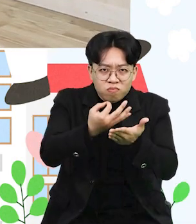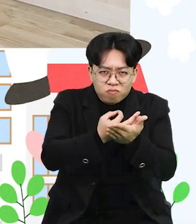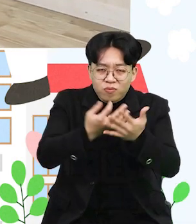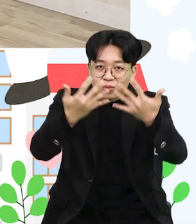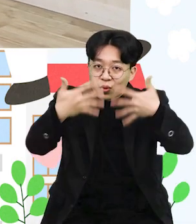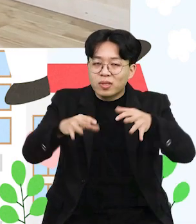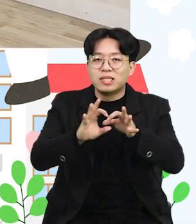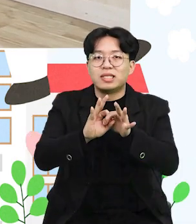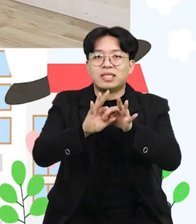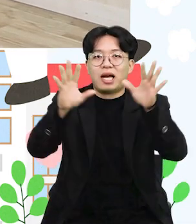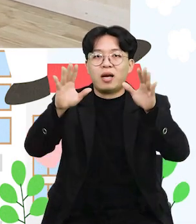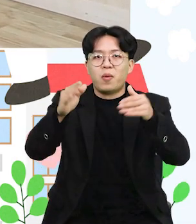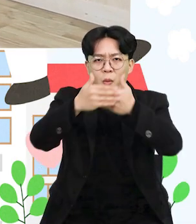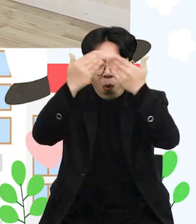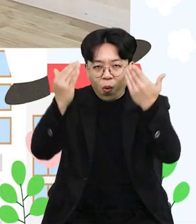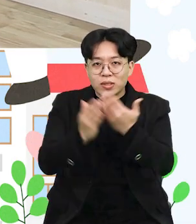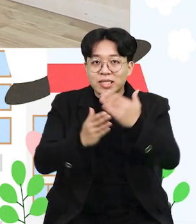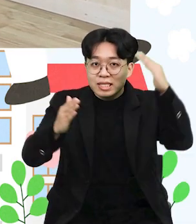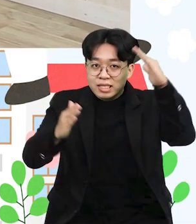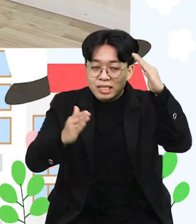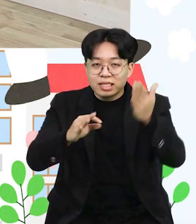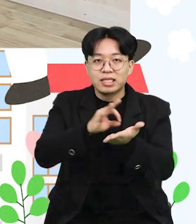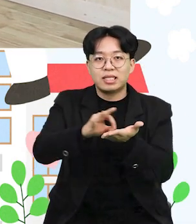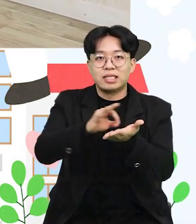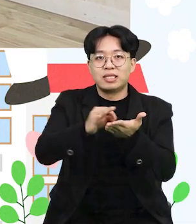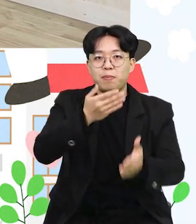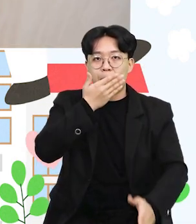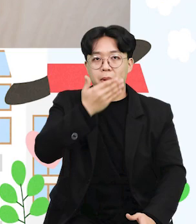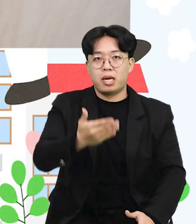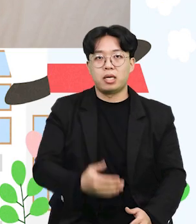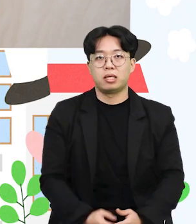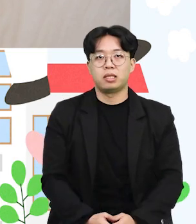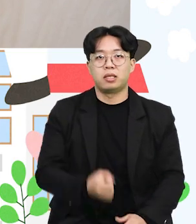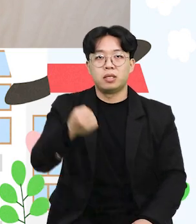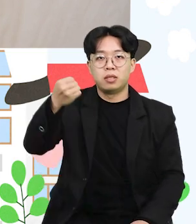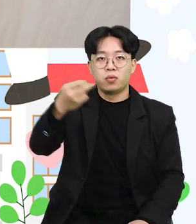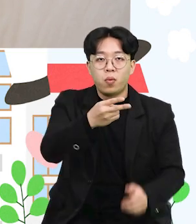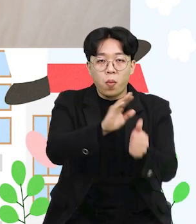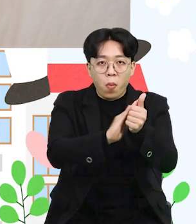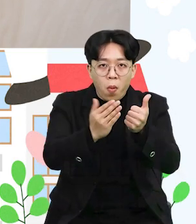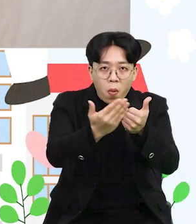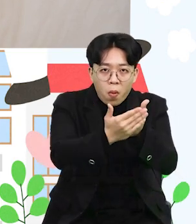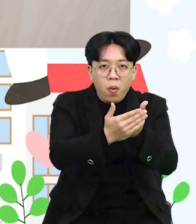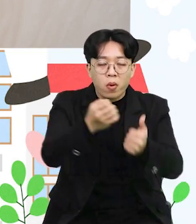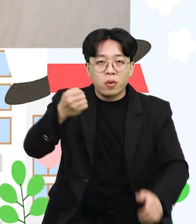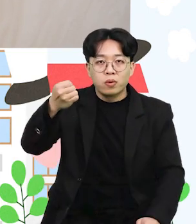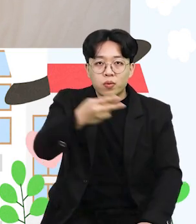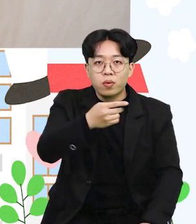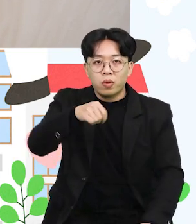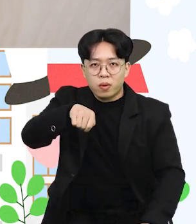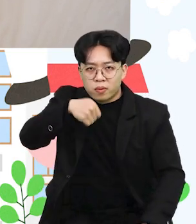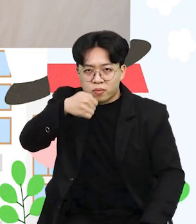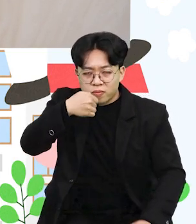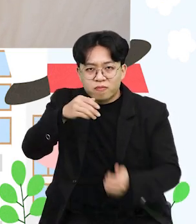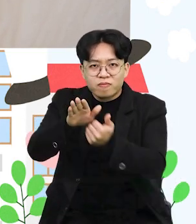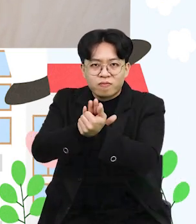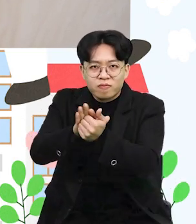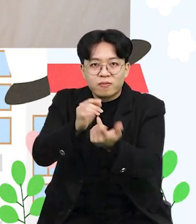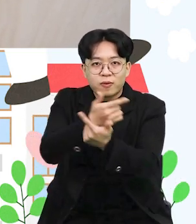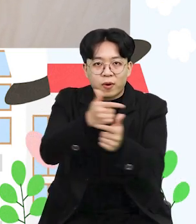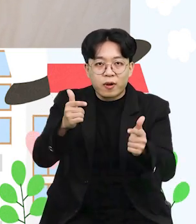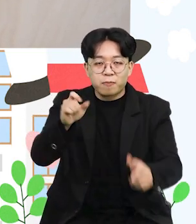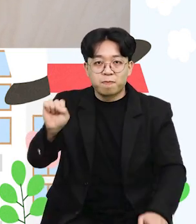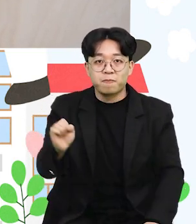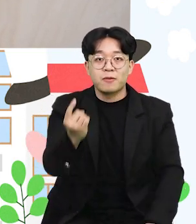소득 수준과 관계없이 모든 초등학생이 이용할 수 있다는 건데요. 또 정기 일시보호, 급식 간식 제공을